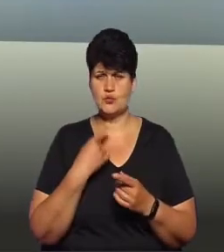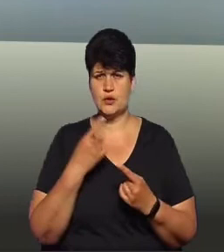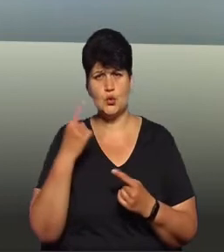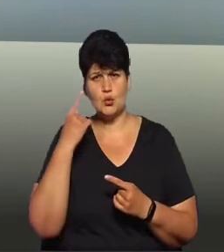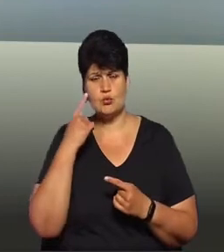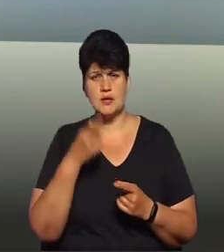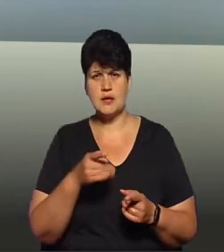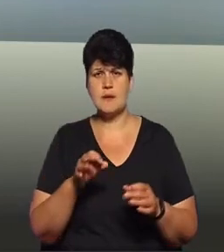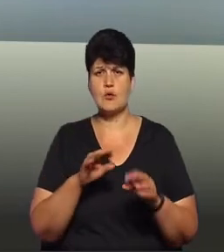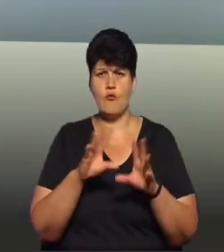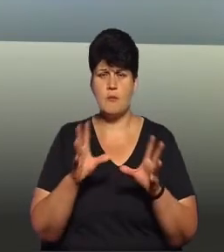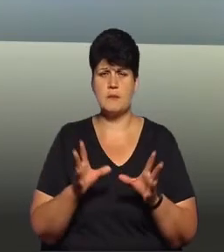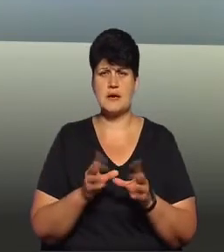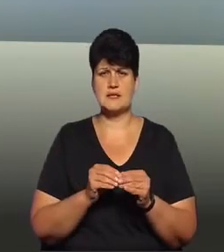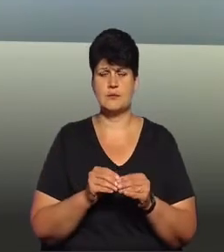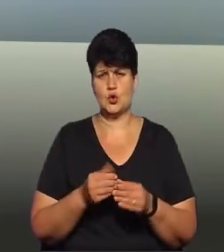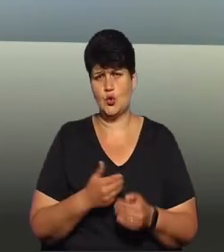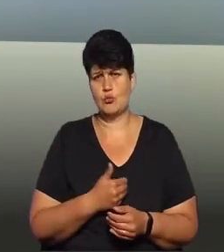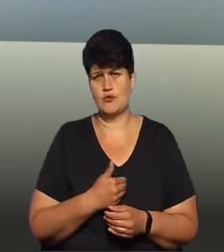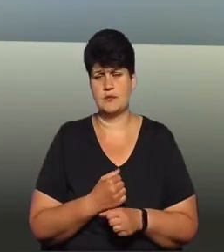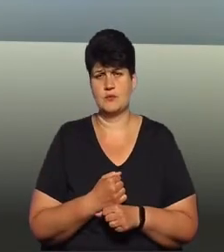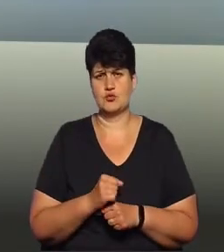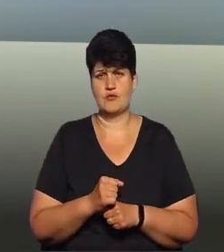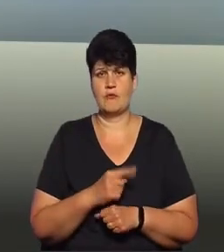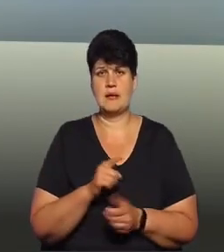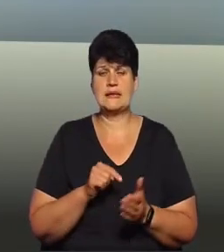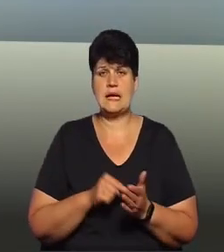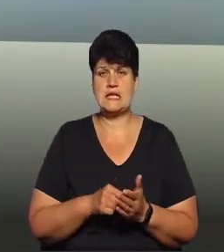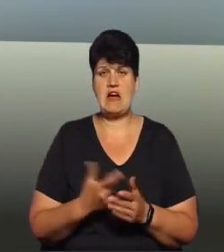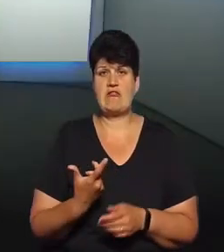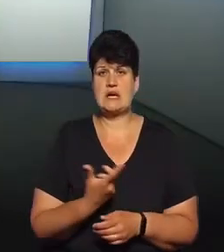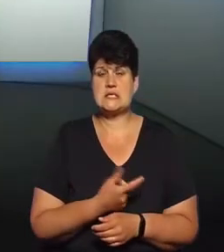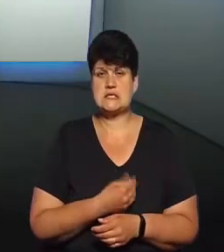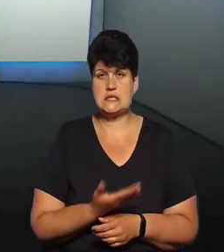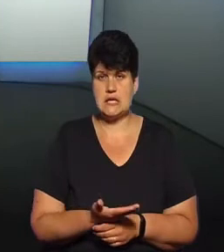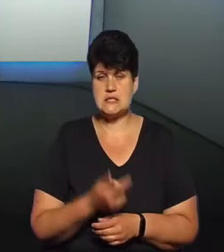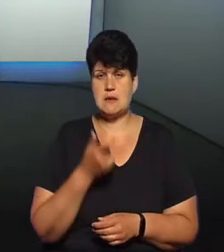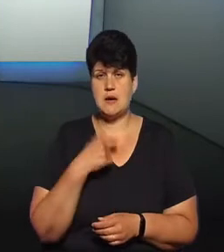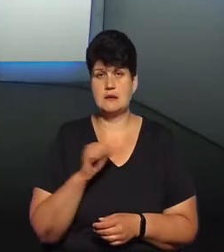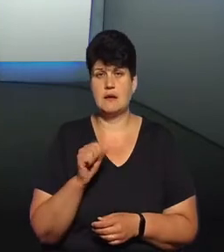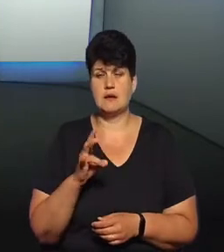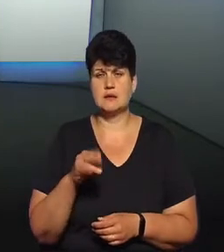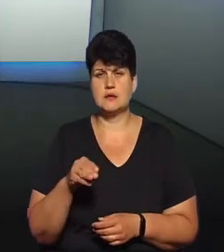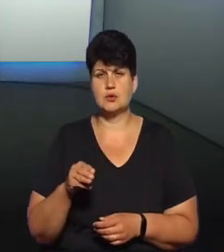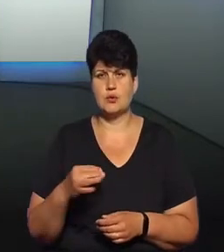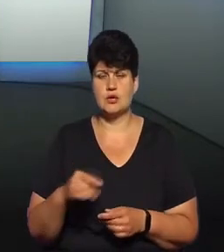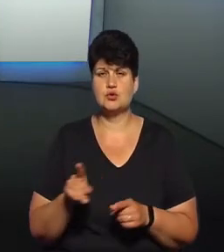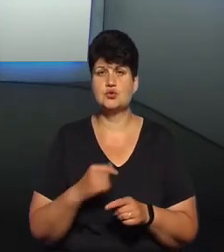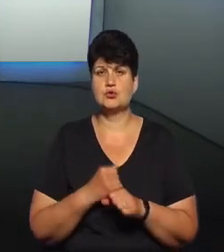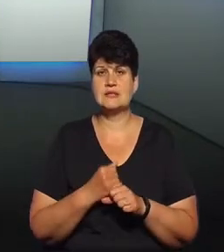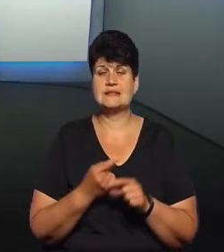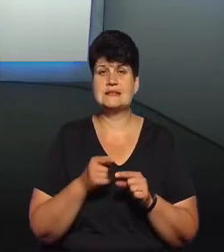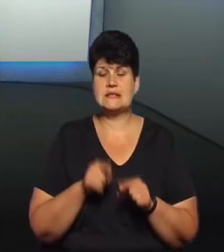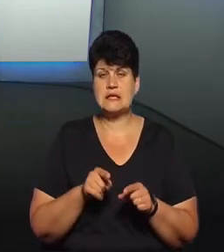чи примусовості у питанні вакцинації. Пане Анатолію, що робити з такими твердими антиваксами, які там